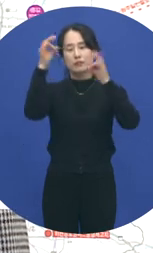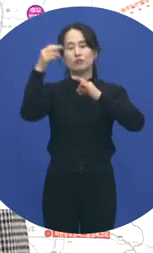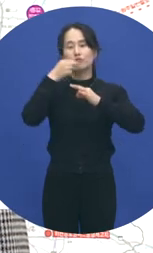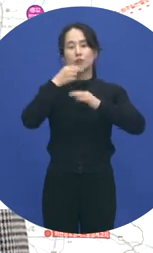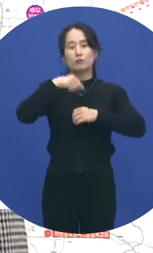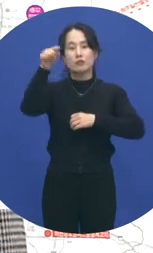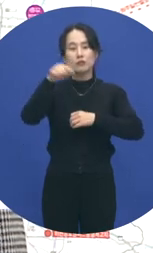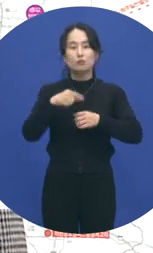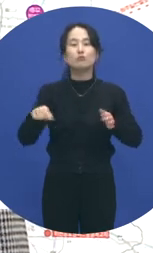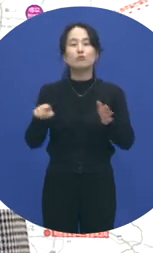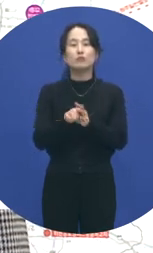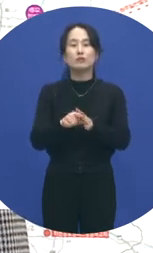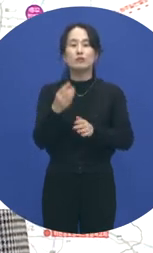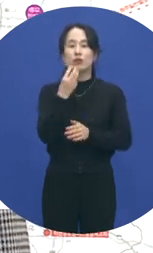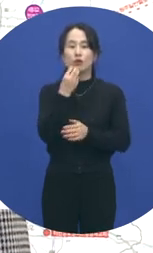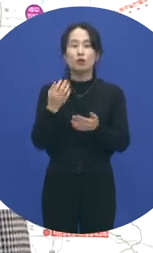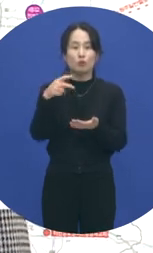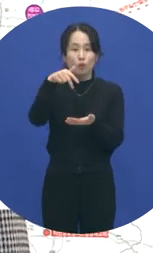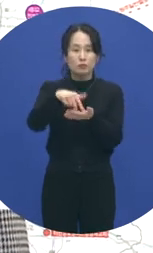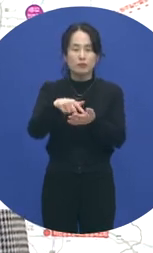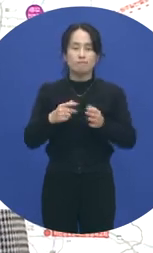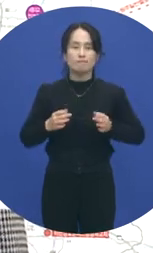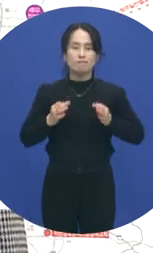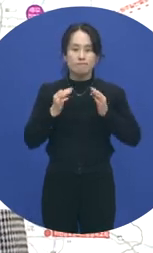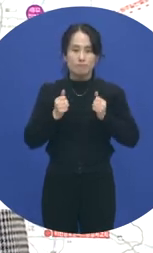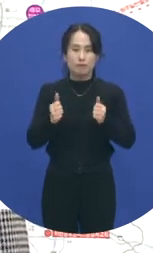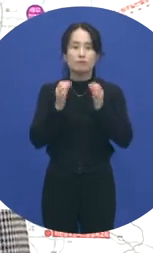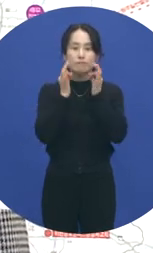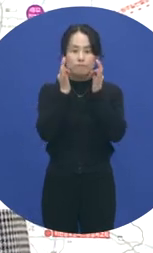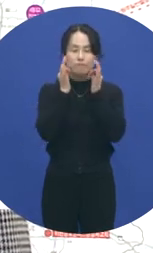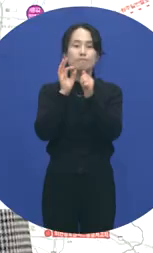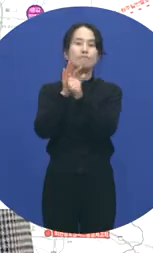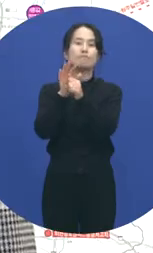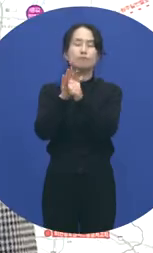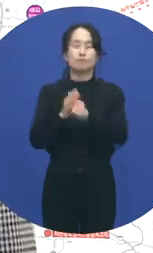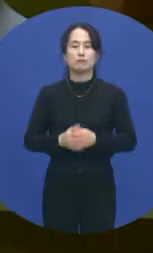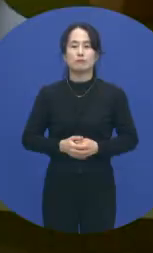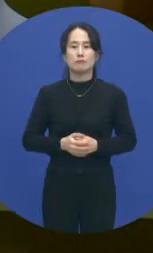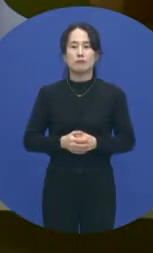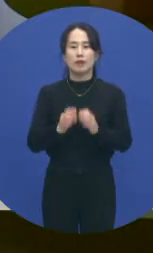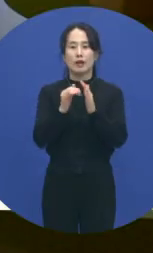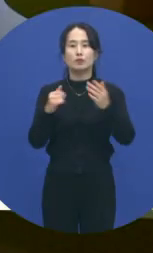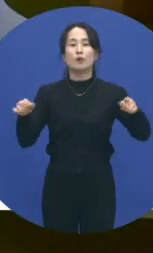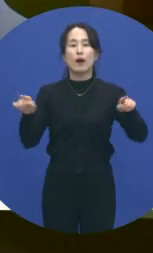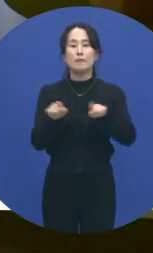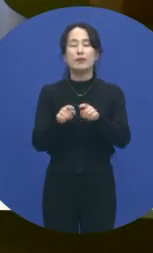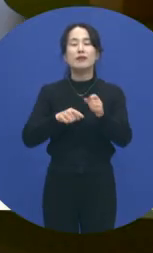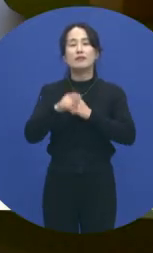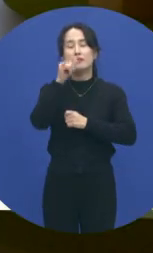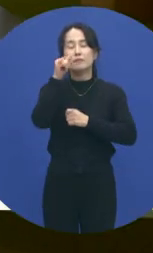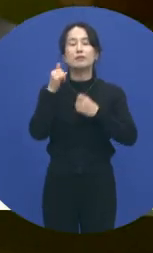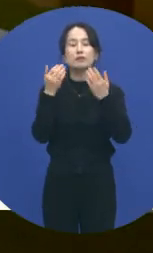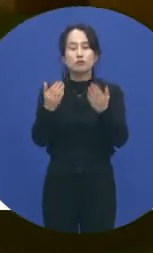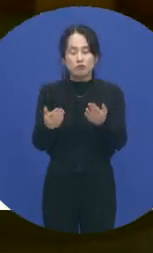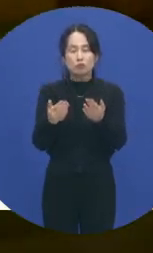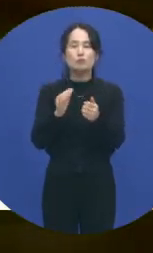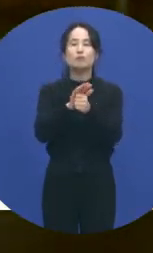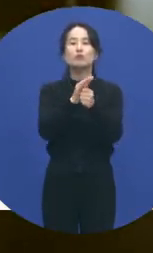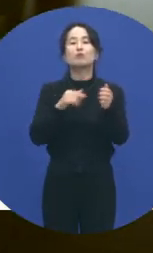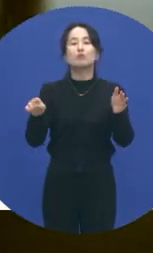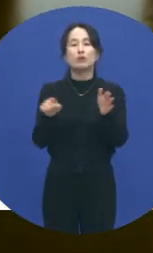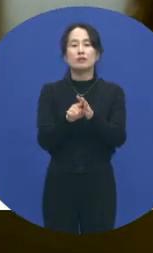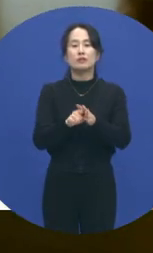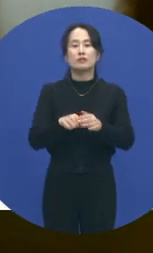편리하고 안전하게 다녀오실 수 있도록 저 경기도에서 열심히 노력하겠습니다. 가족과 함께 의미 있는 연휴를 보낼 수